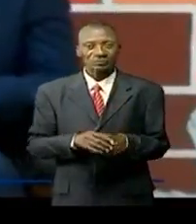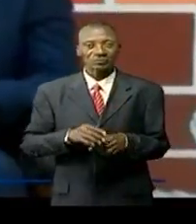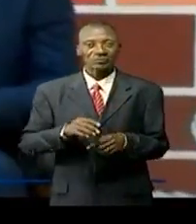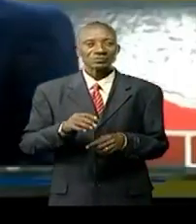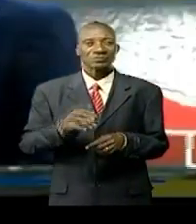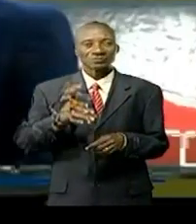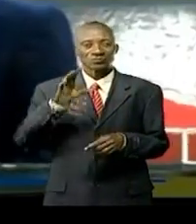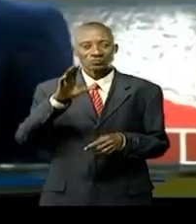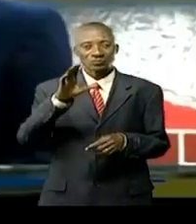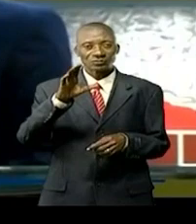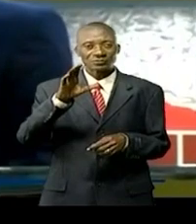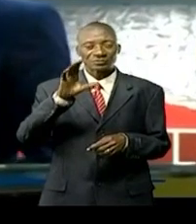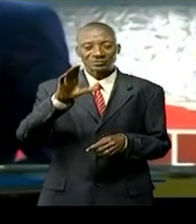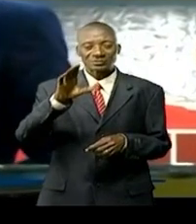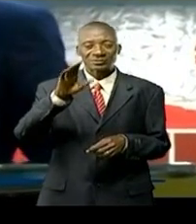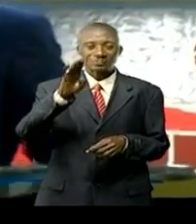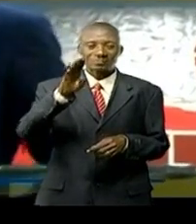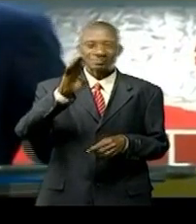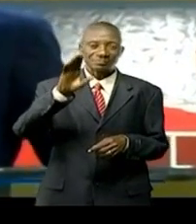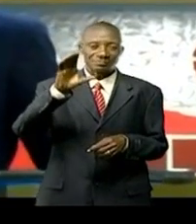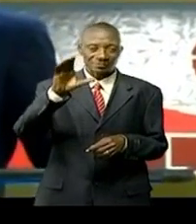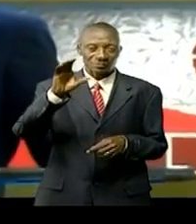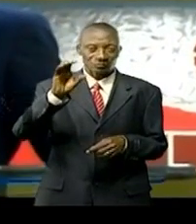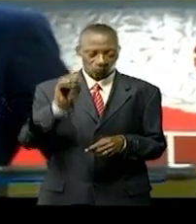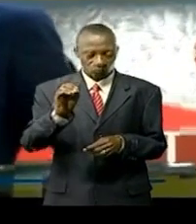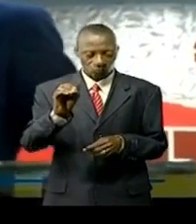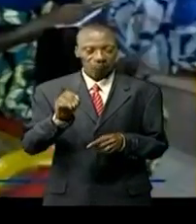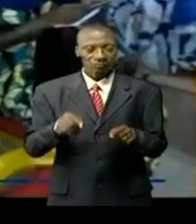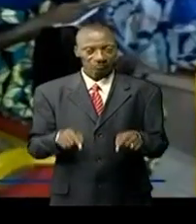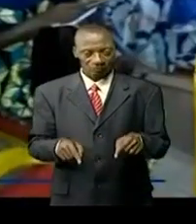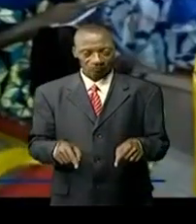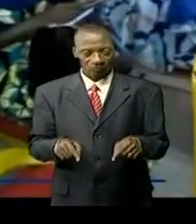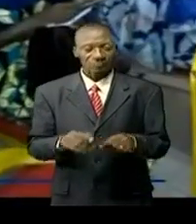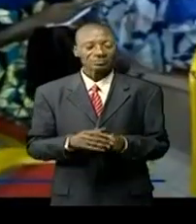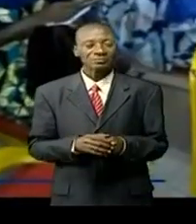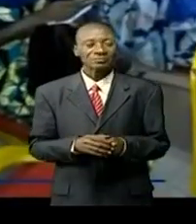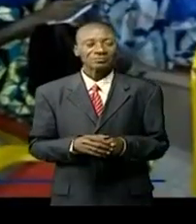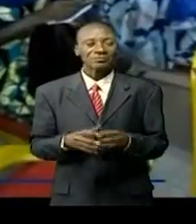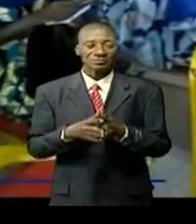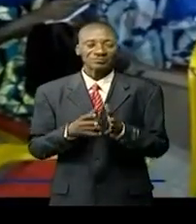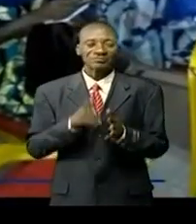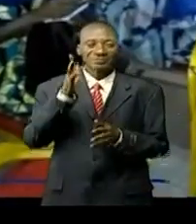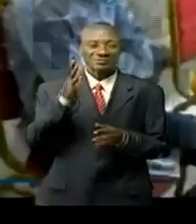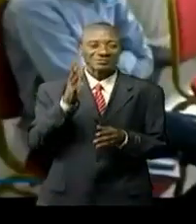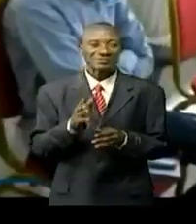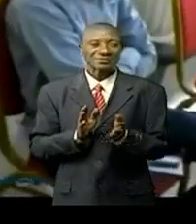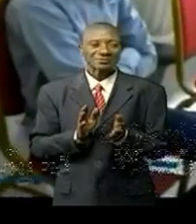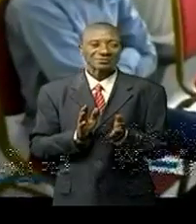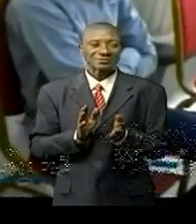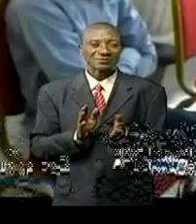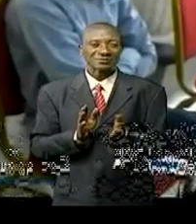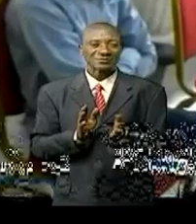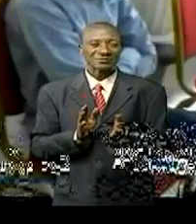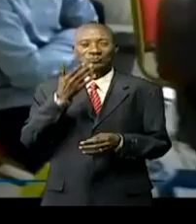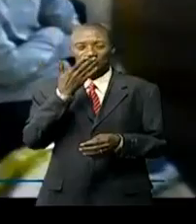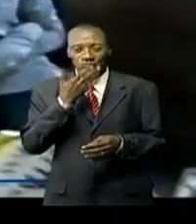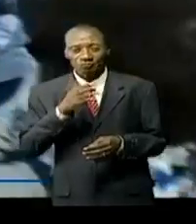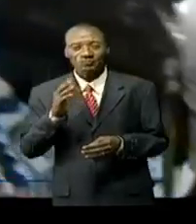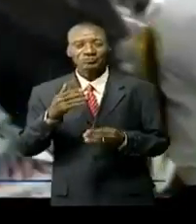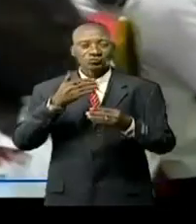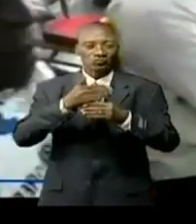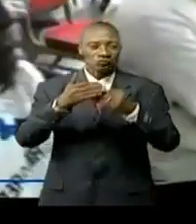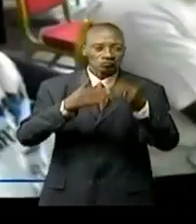son développement ». Avec déjà un bilan positif de 2500 écoles construites, des hôpitaux sont et des